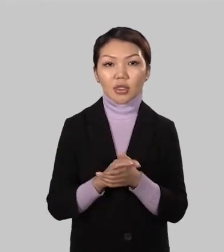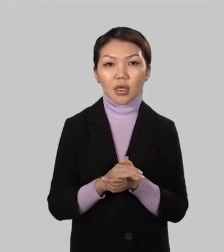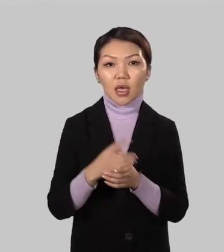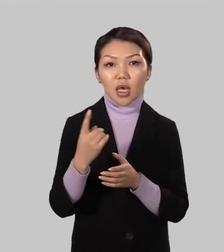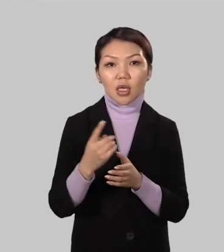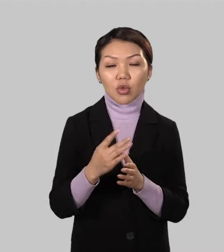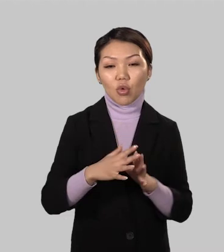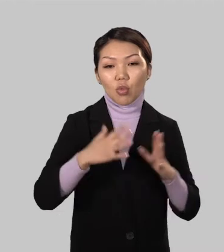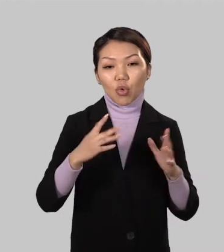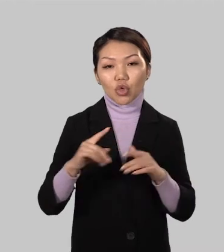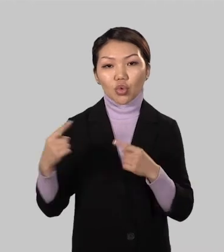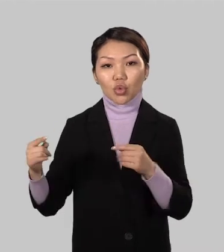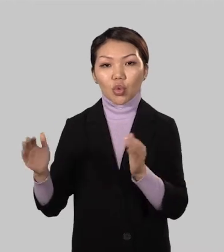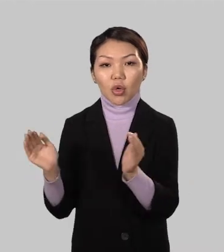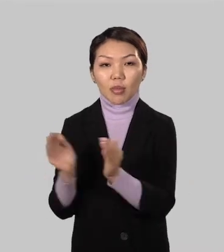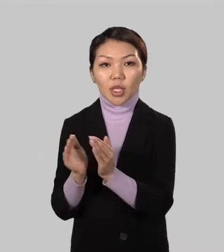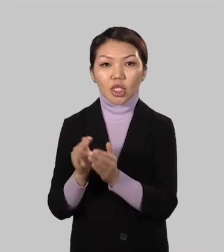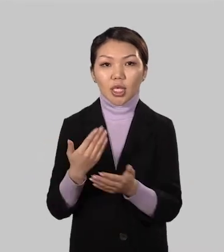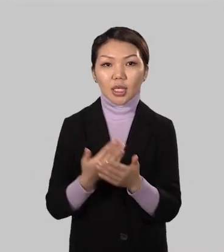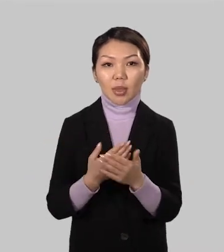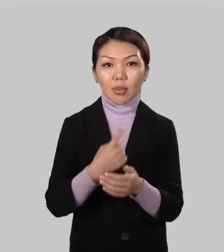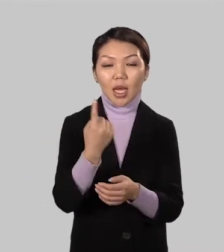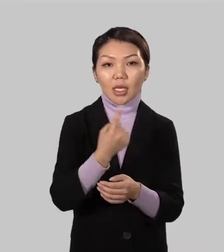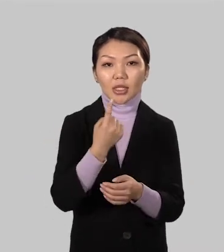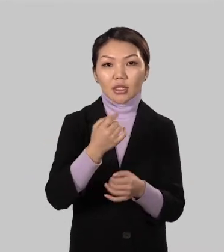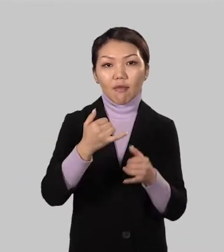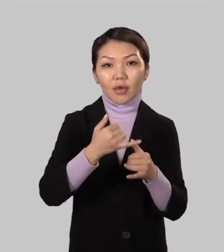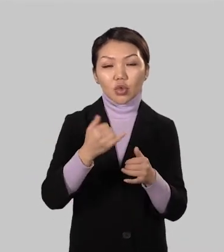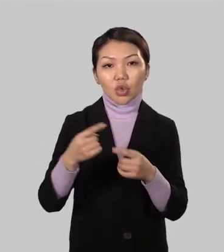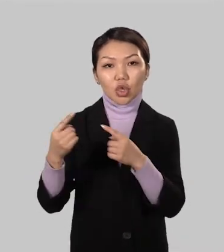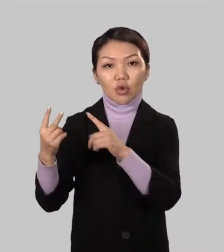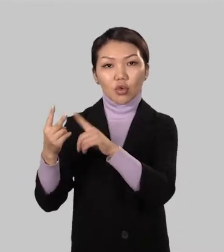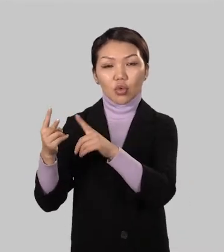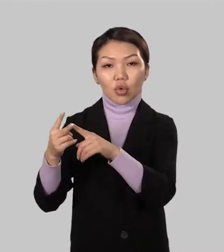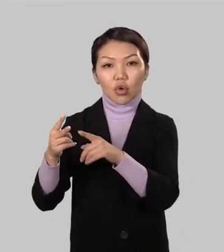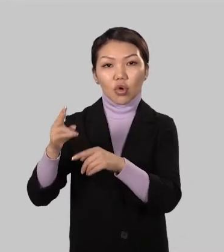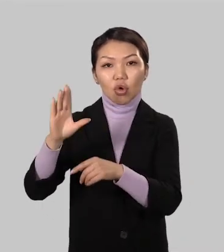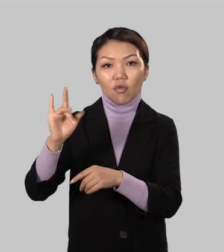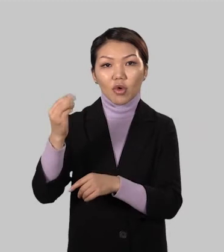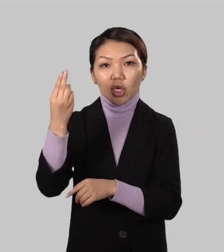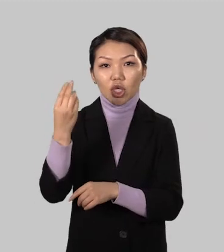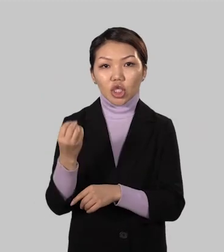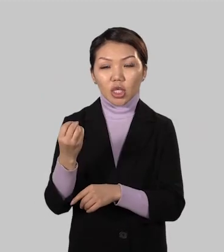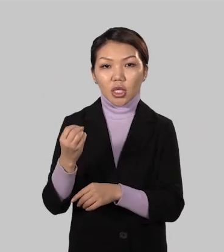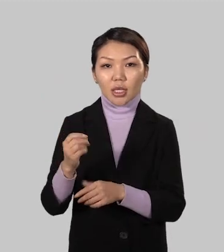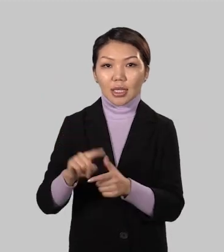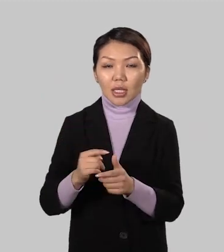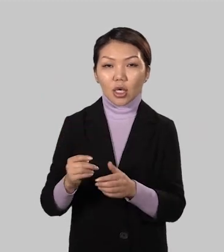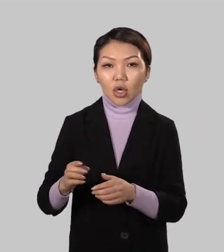степени 1 дуб высокий другой дуб выше или более высокий